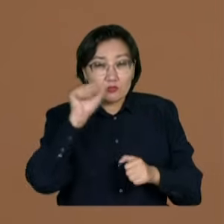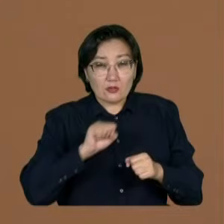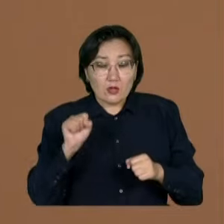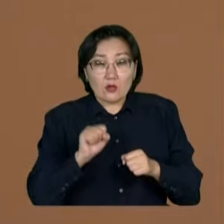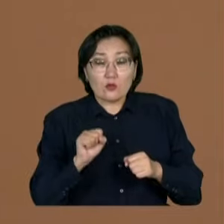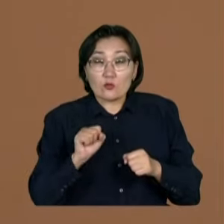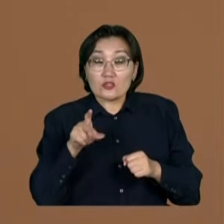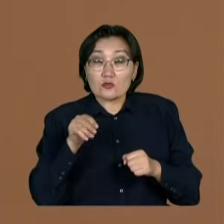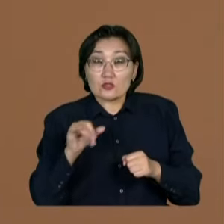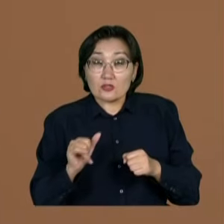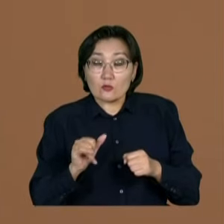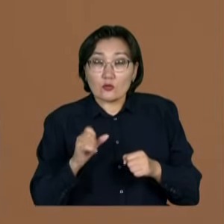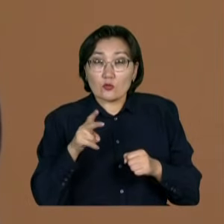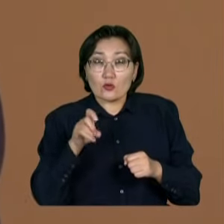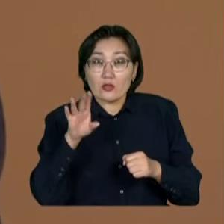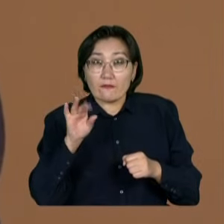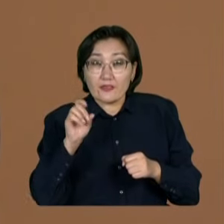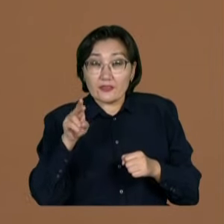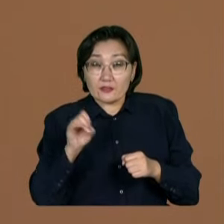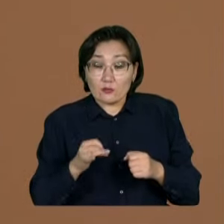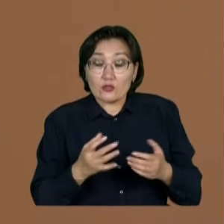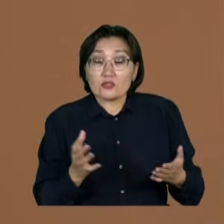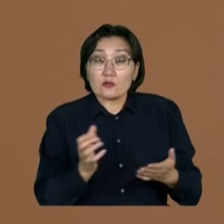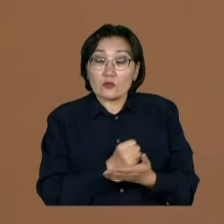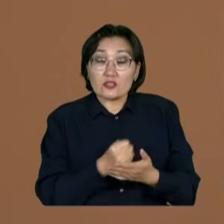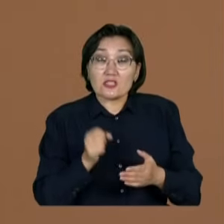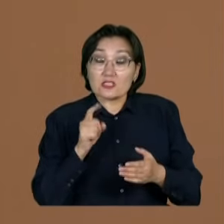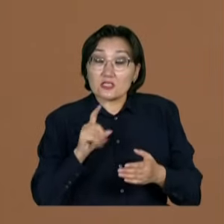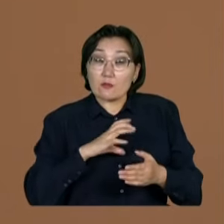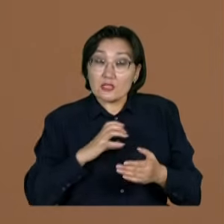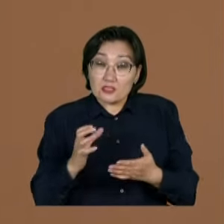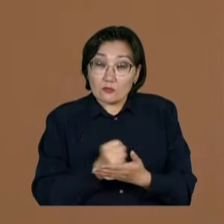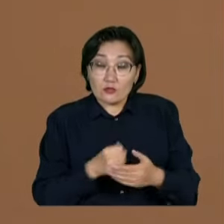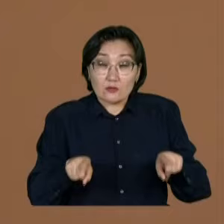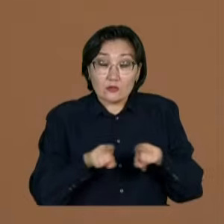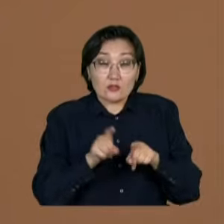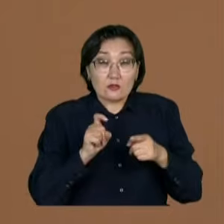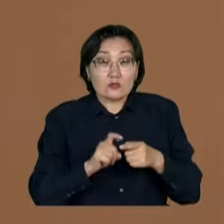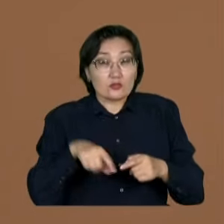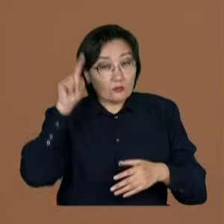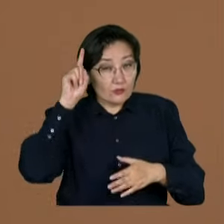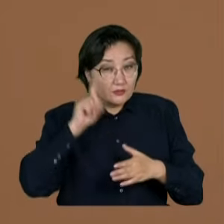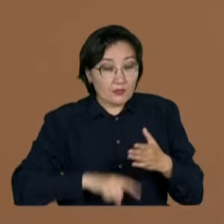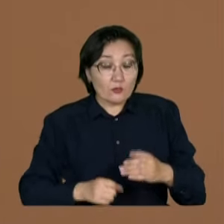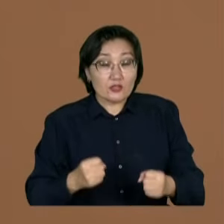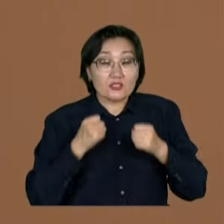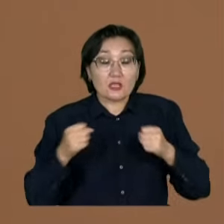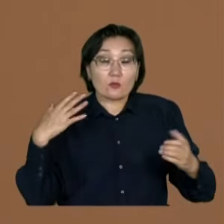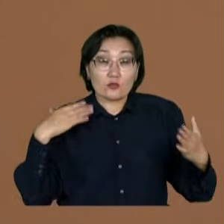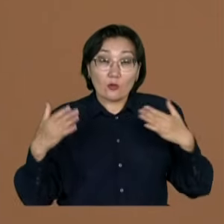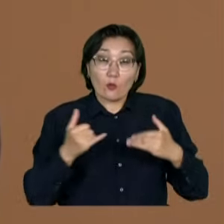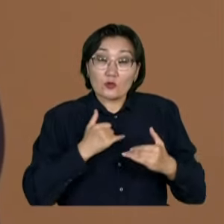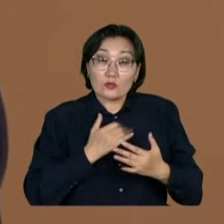Ханчжоу наши пулевики принесли нашей сборной несколько золотых медалей. Также мы связываем надежды и спортивной гимнастики. У